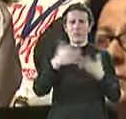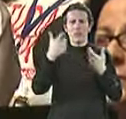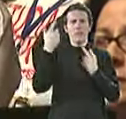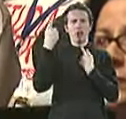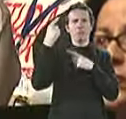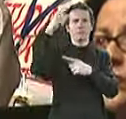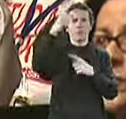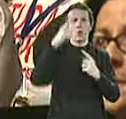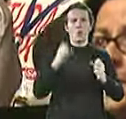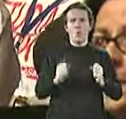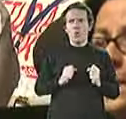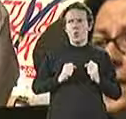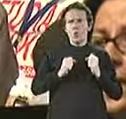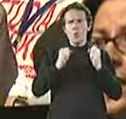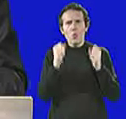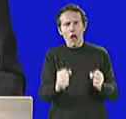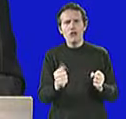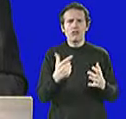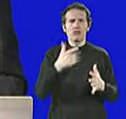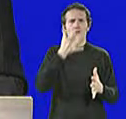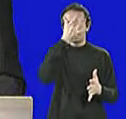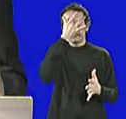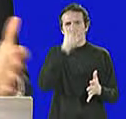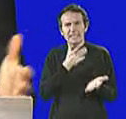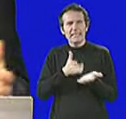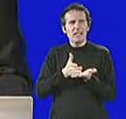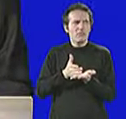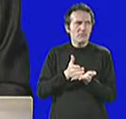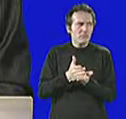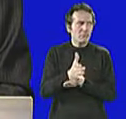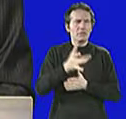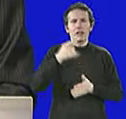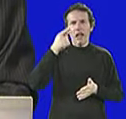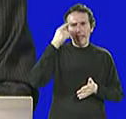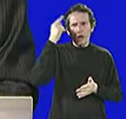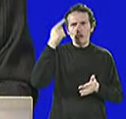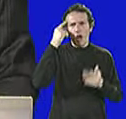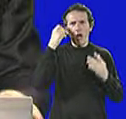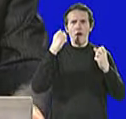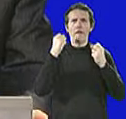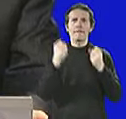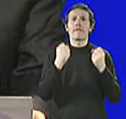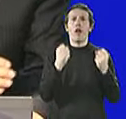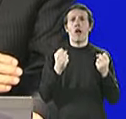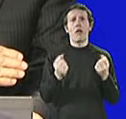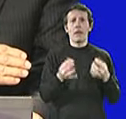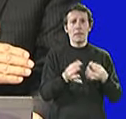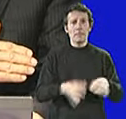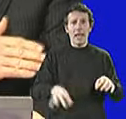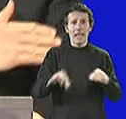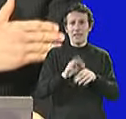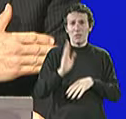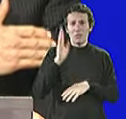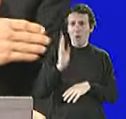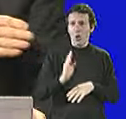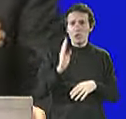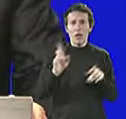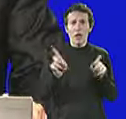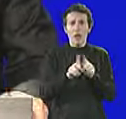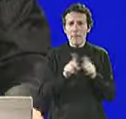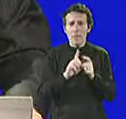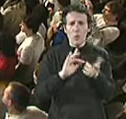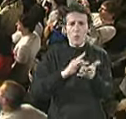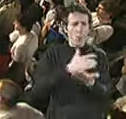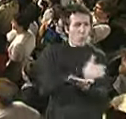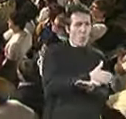du courage, de la ténacité, de l'intelligence. Un pays a besoin de tirer parti de toutes